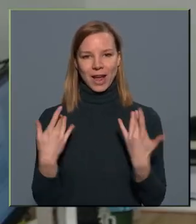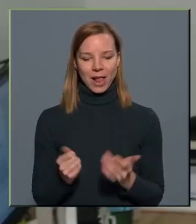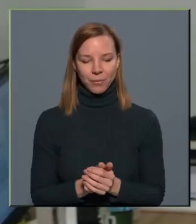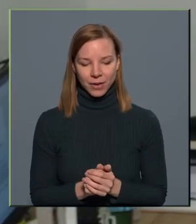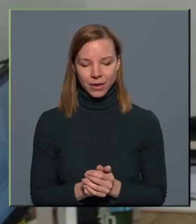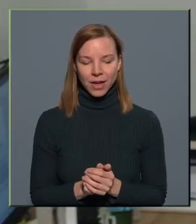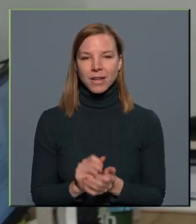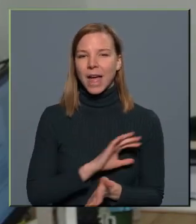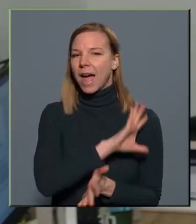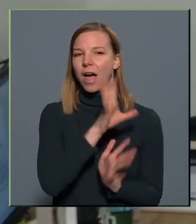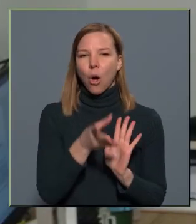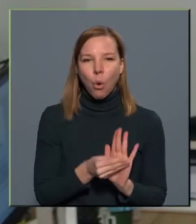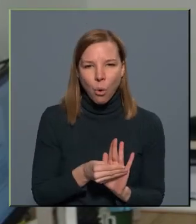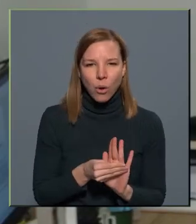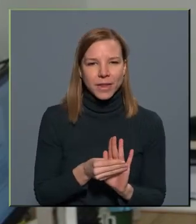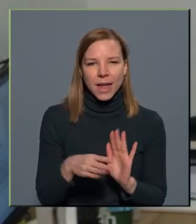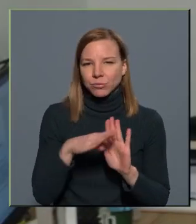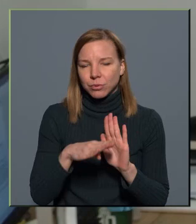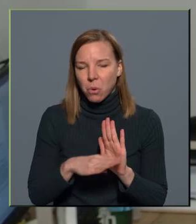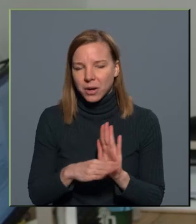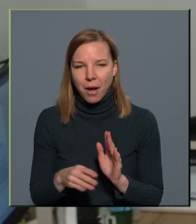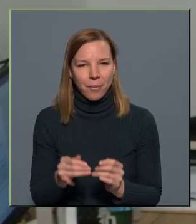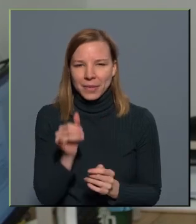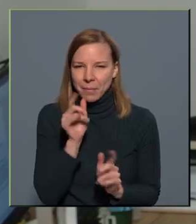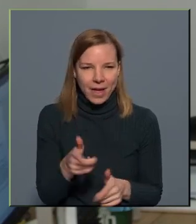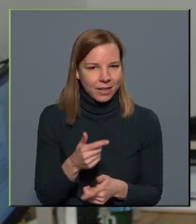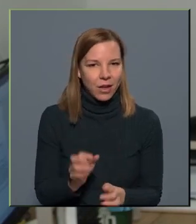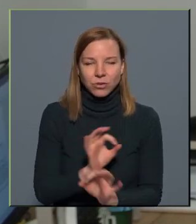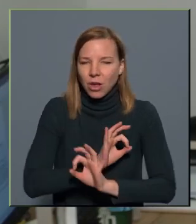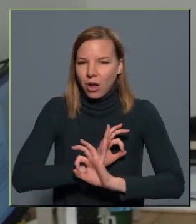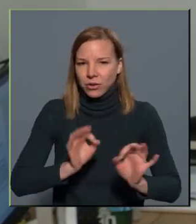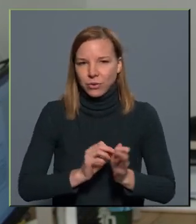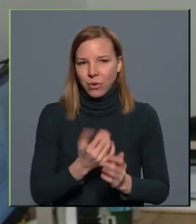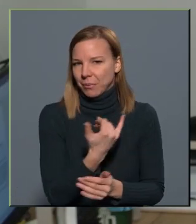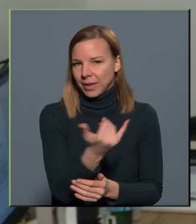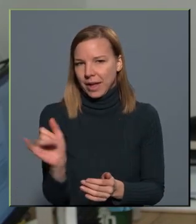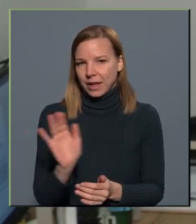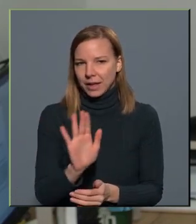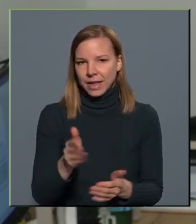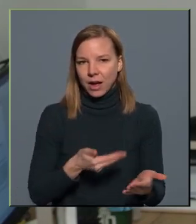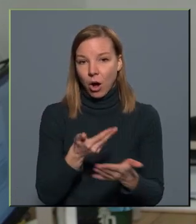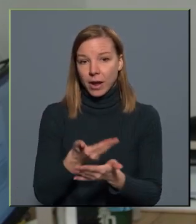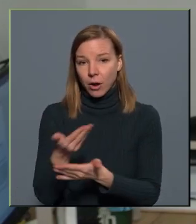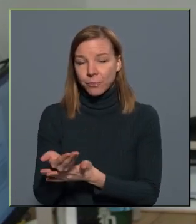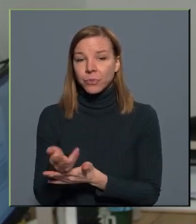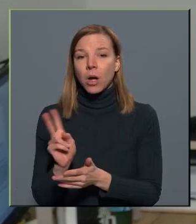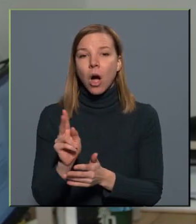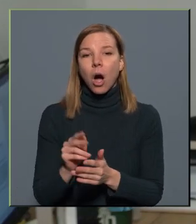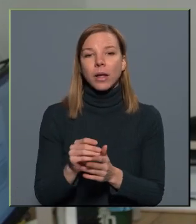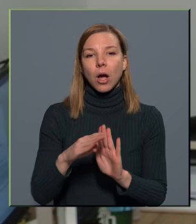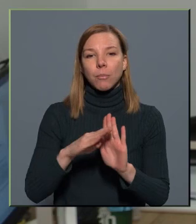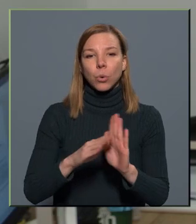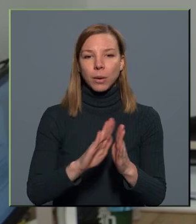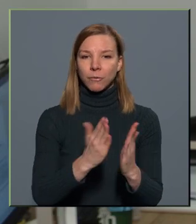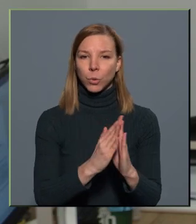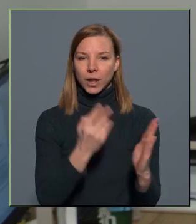összes rendezvényünk hibátlan és nagyon jó, és mindenkinek nagyon ajánljuk. Úgyhogy én úgy gondolom, hogy ha valaki kinyitja a Mozdulj Kőbánya programfüzetet, biztos, hogy